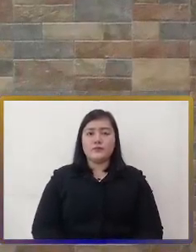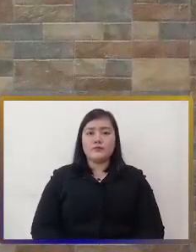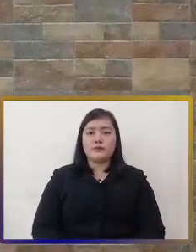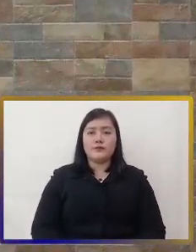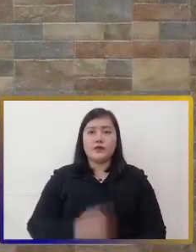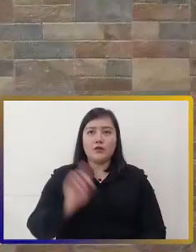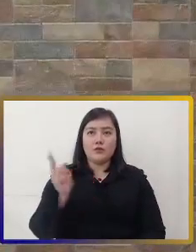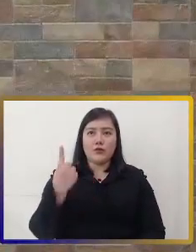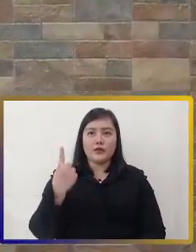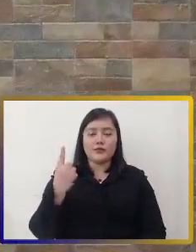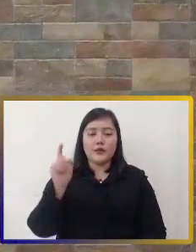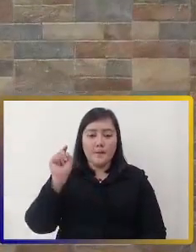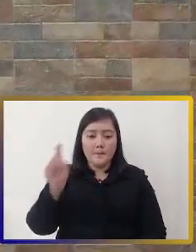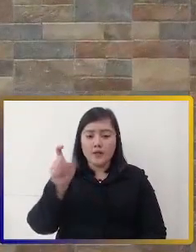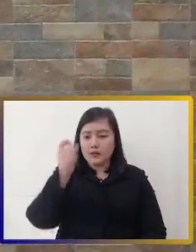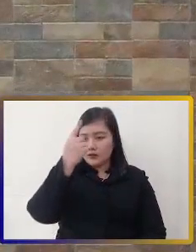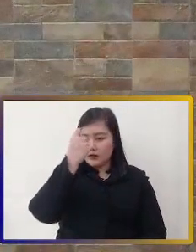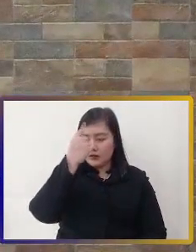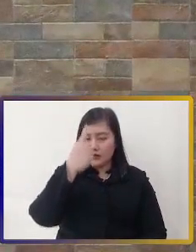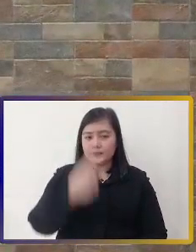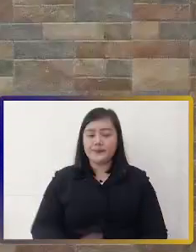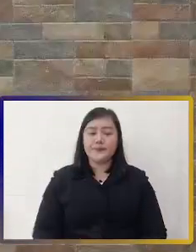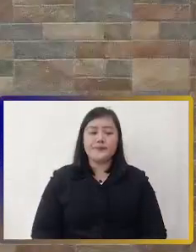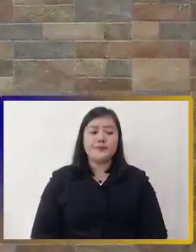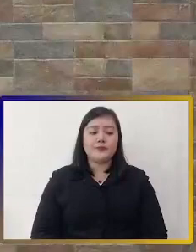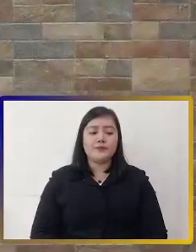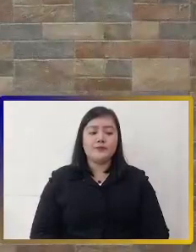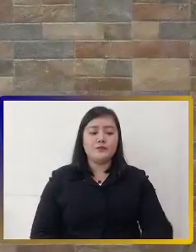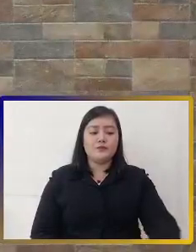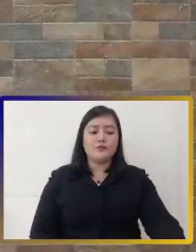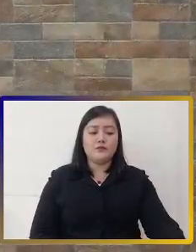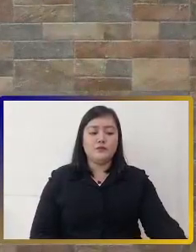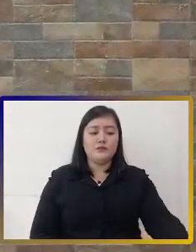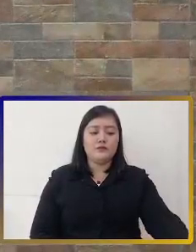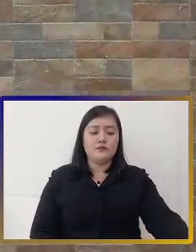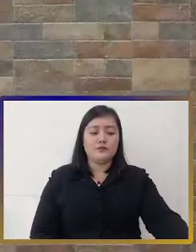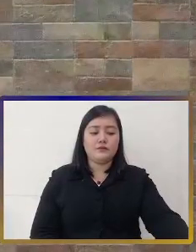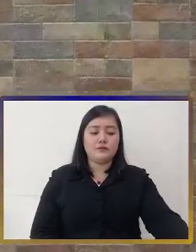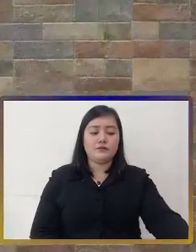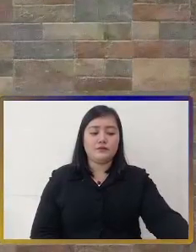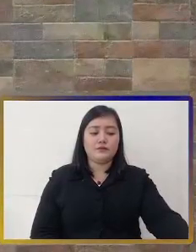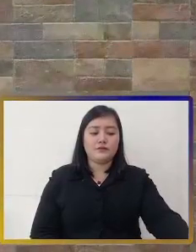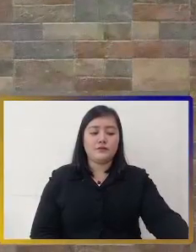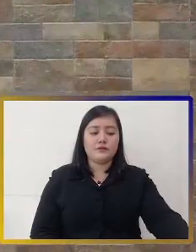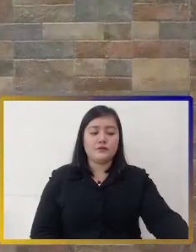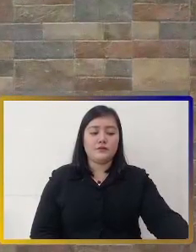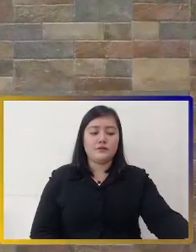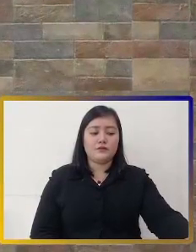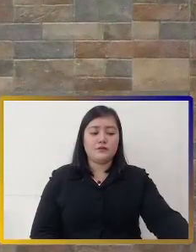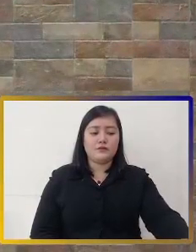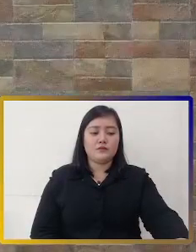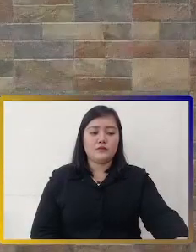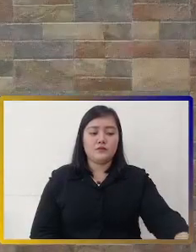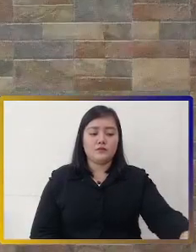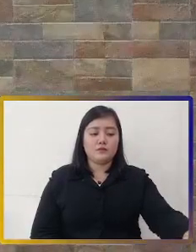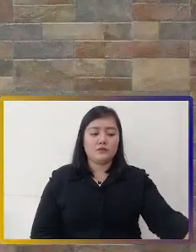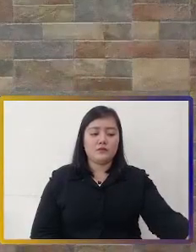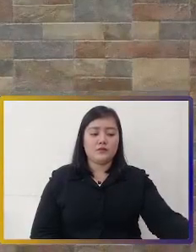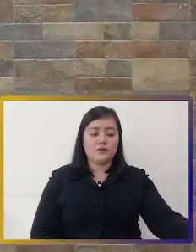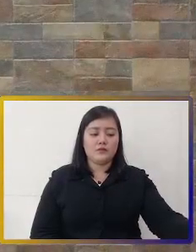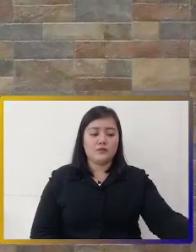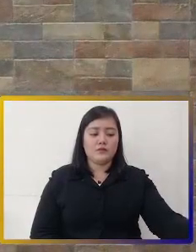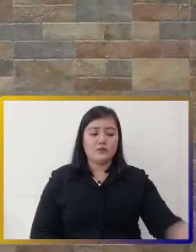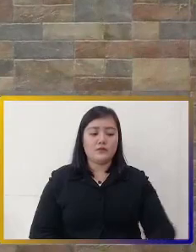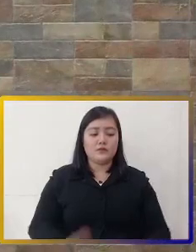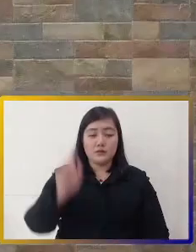nating makita, mga kapatid, punta po na tayo sa first po, is yung pong maintindihan po natin yung tinatawag